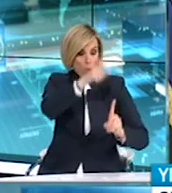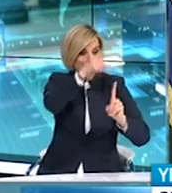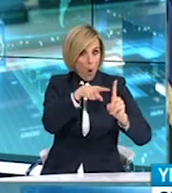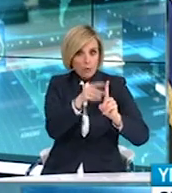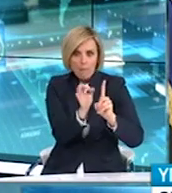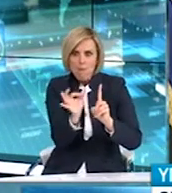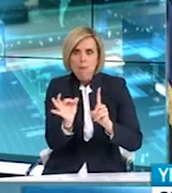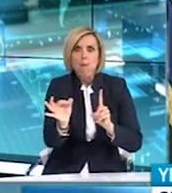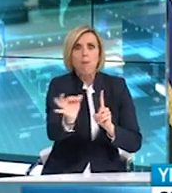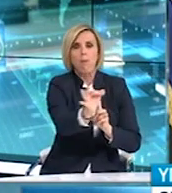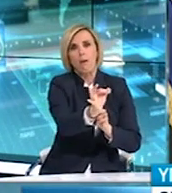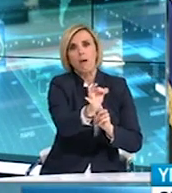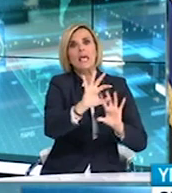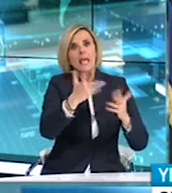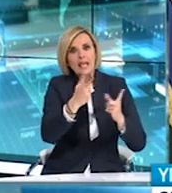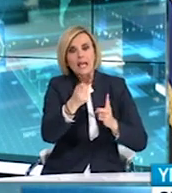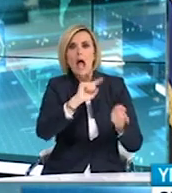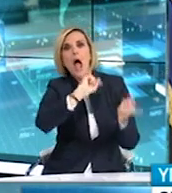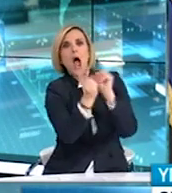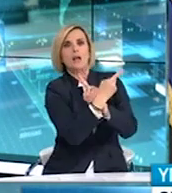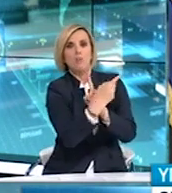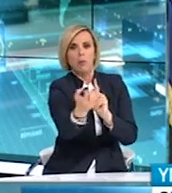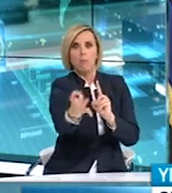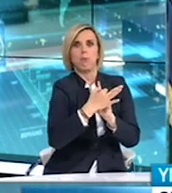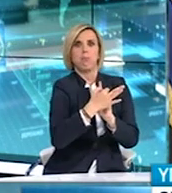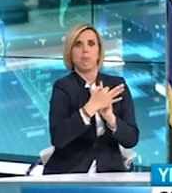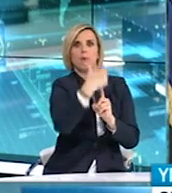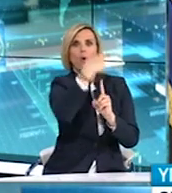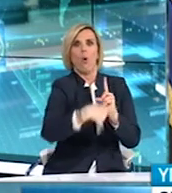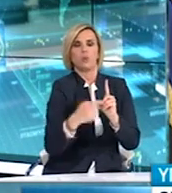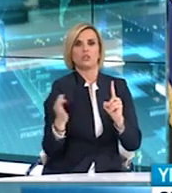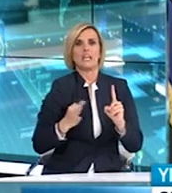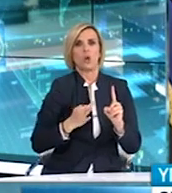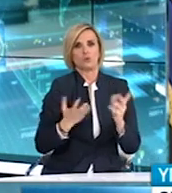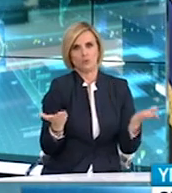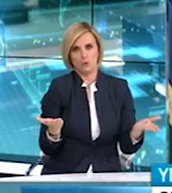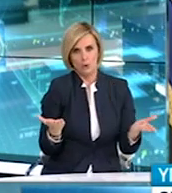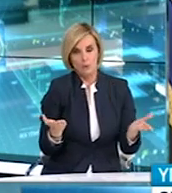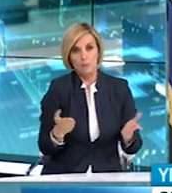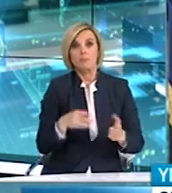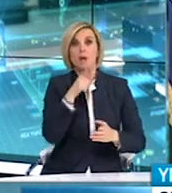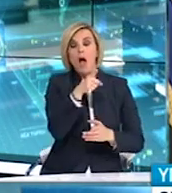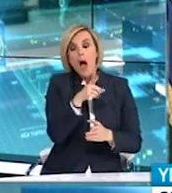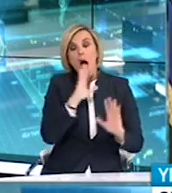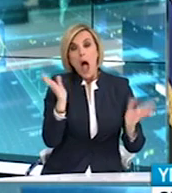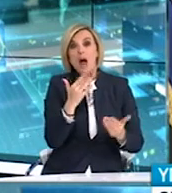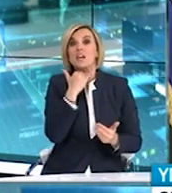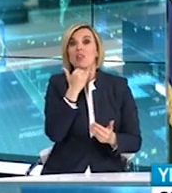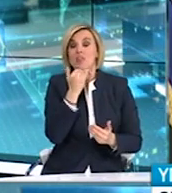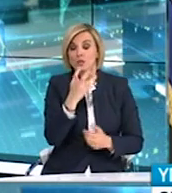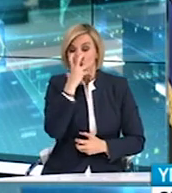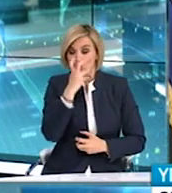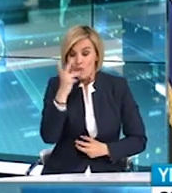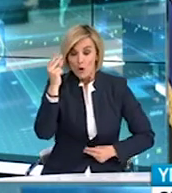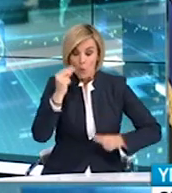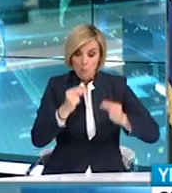ο ίδιος τον ιό αν δεν τον έχει. Δεν χρειάζεται διαγνωστικό τεστ σε αυτή την κατηγορία του νέου ασθενούς, ο οποίος δεν έχει ανησυχητικά συμπτώματα για την υγεία του και